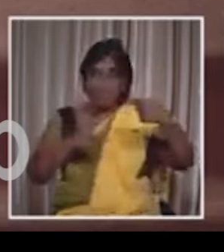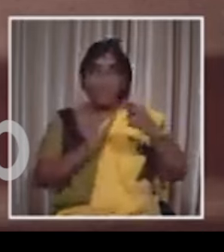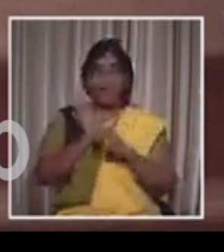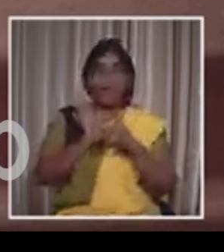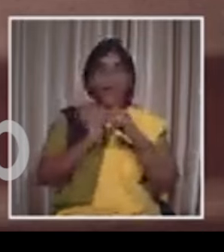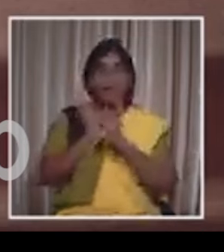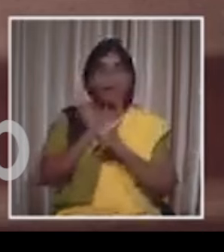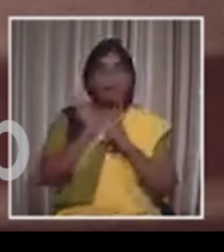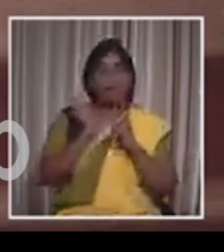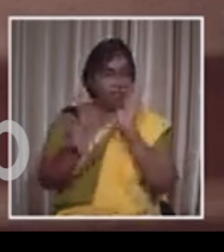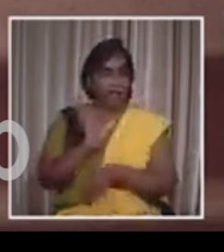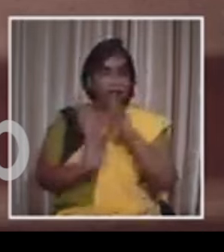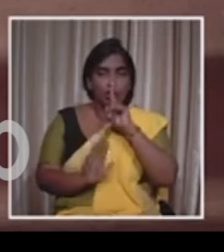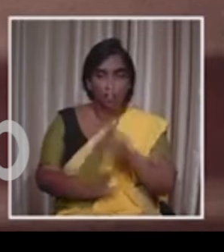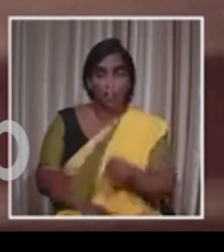ஜெயவர்தன